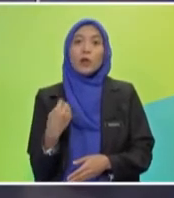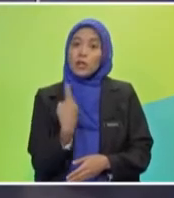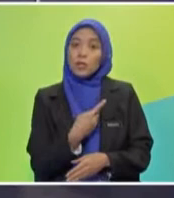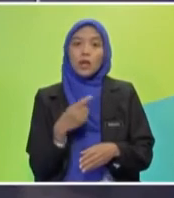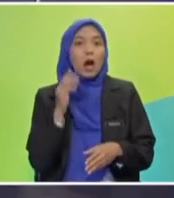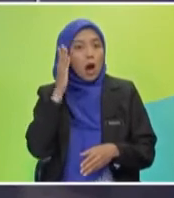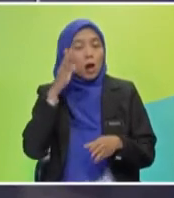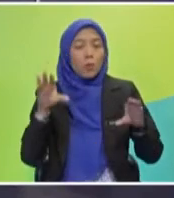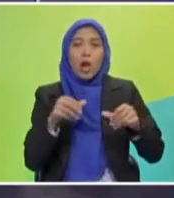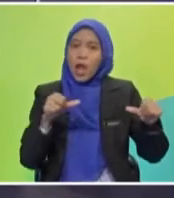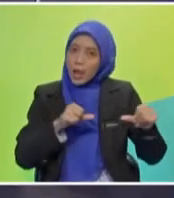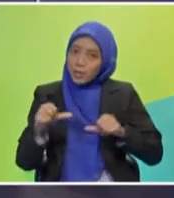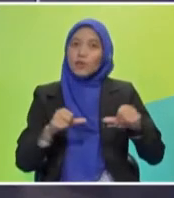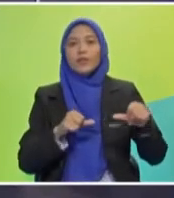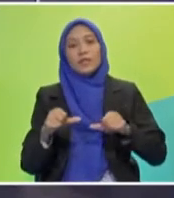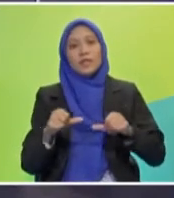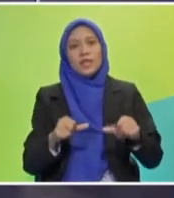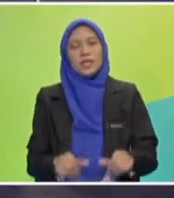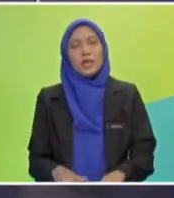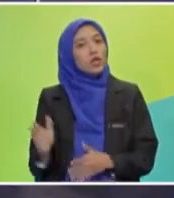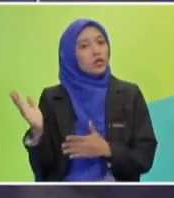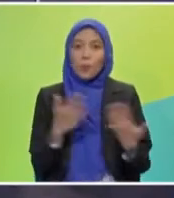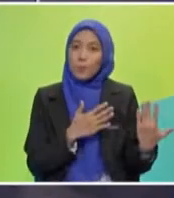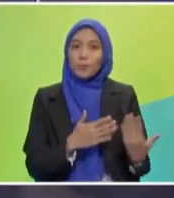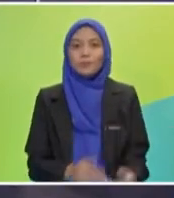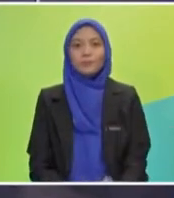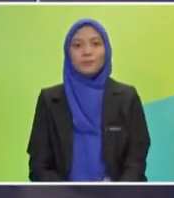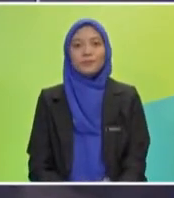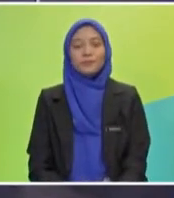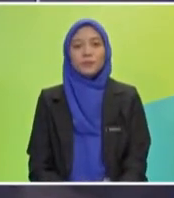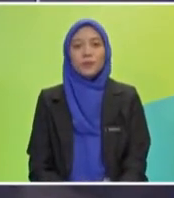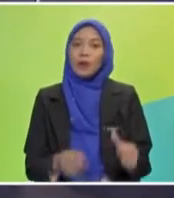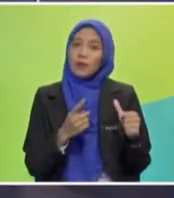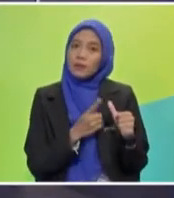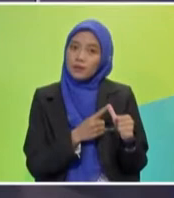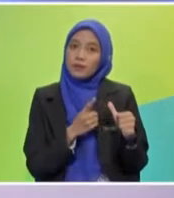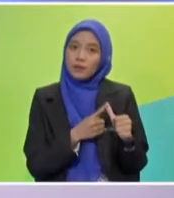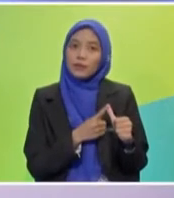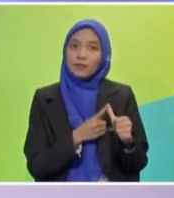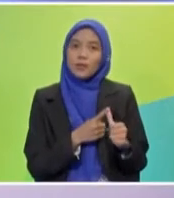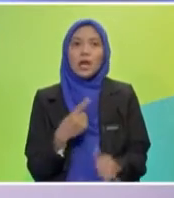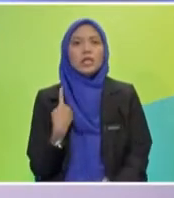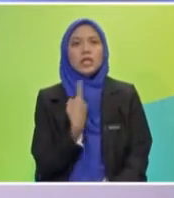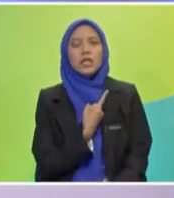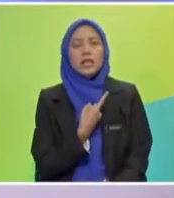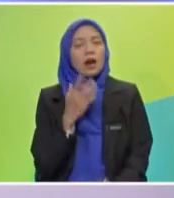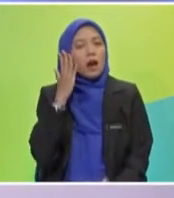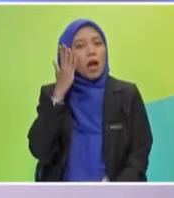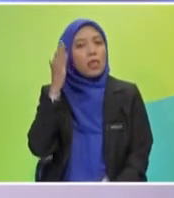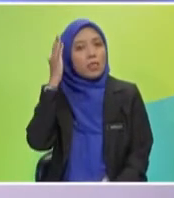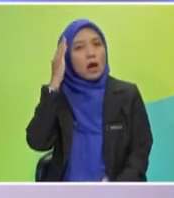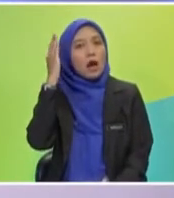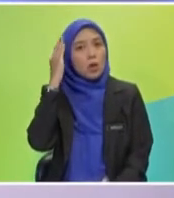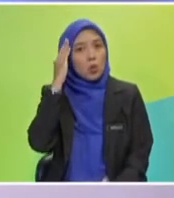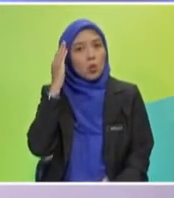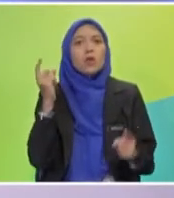hari ini cikgu. Jom kita teruskan. Silakan baik cikgu. Okey, yang pertama yang kita nak tahu hari ini ialah berkenaan